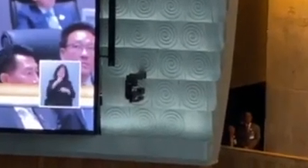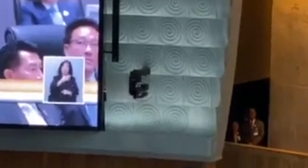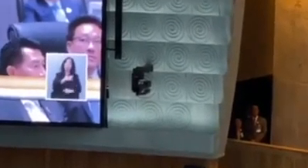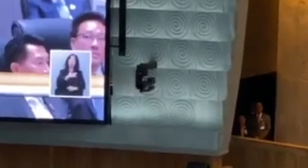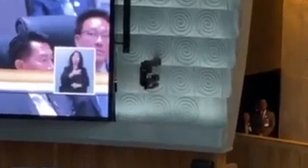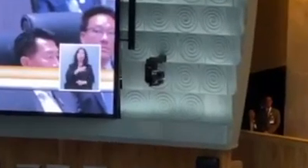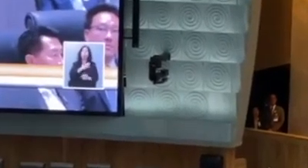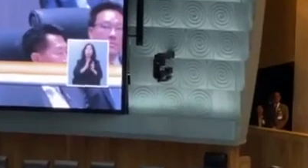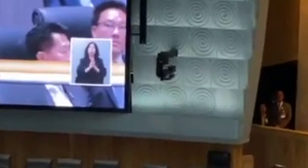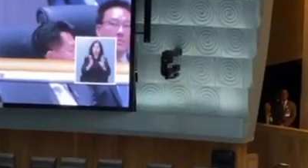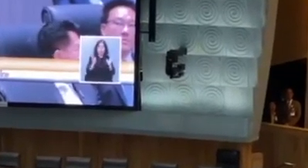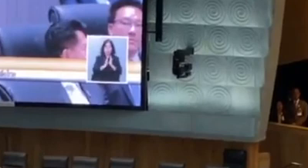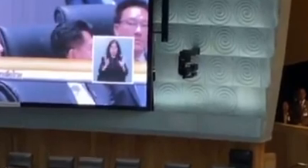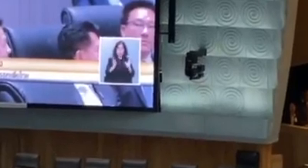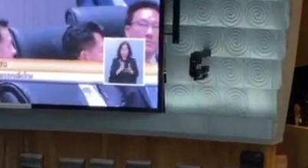ท่านประธานครับ